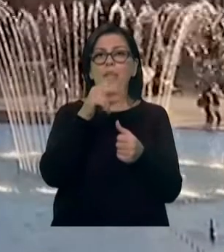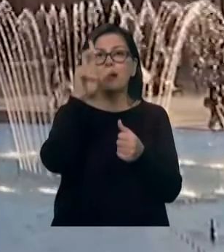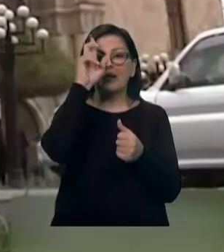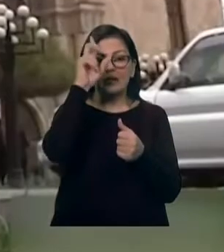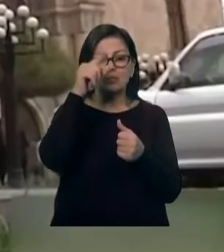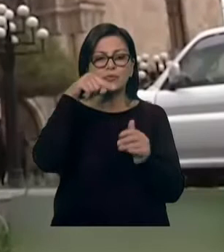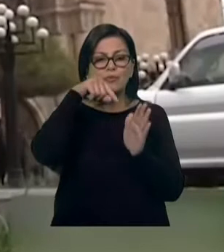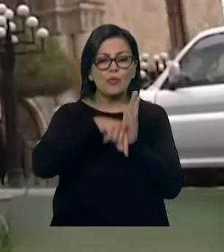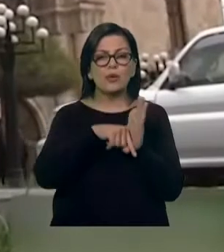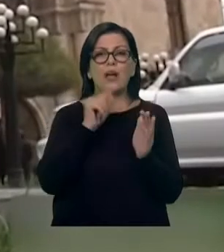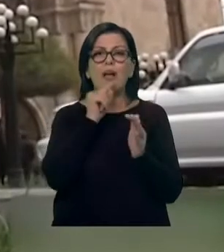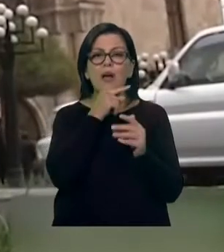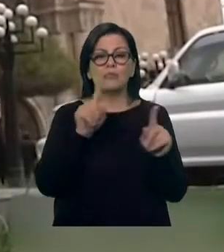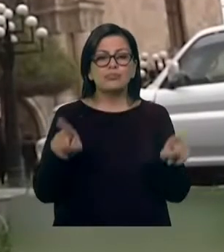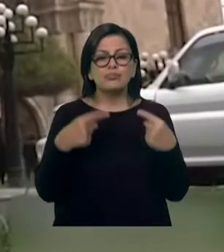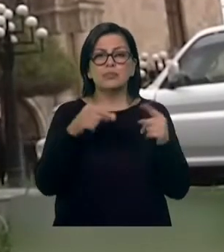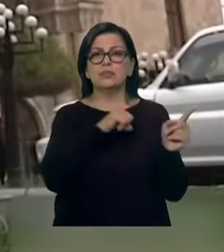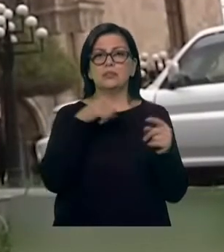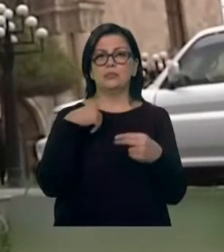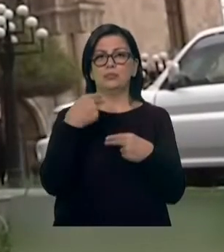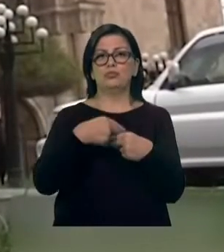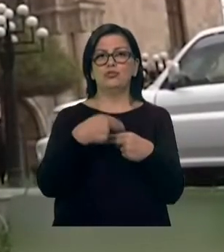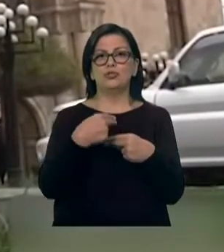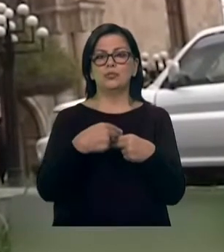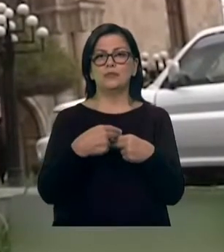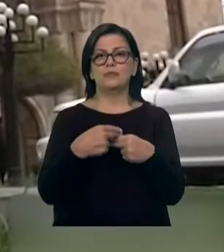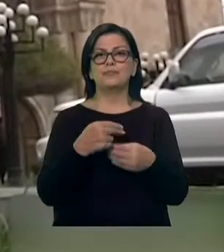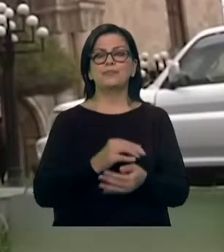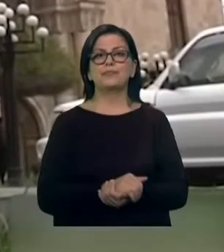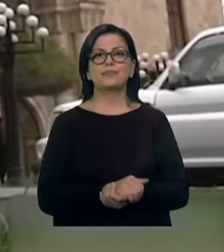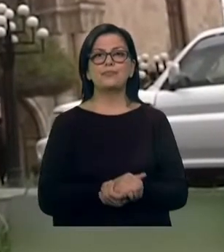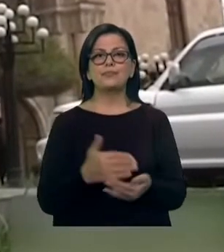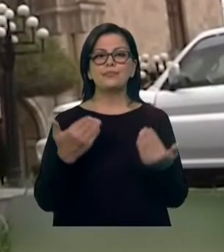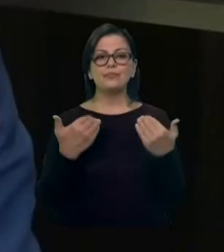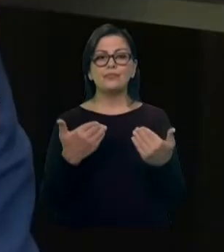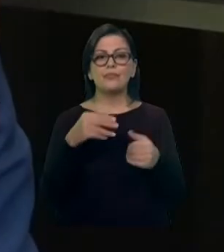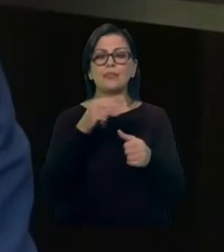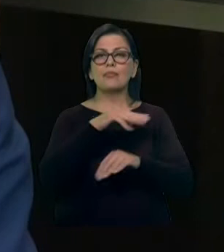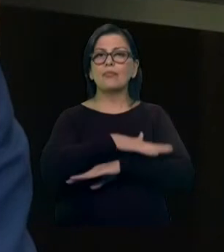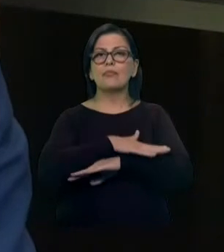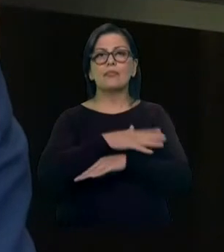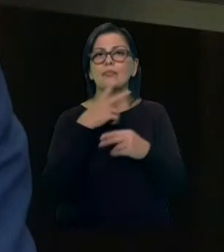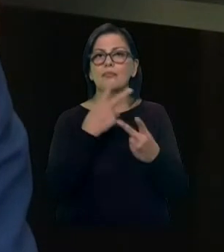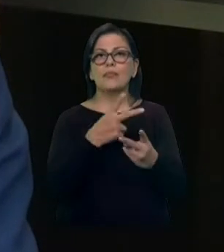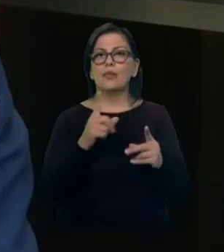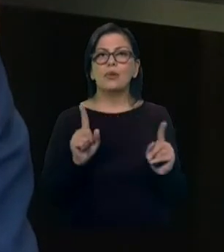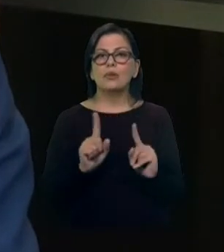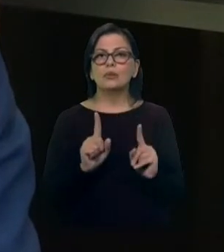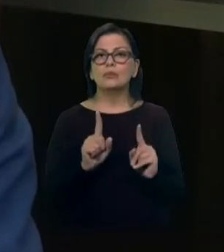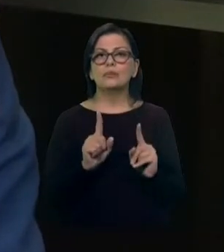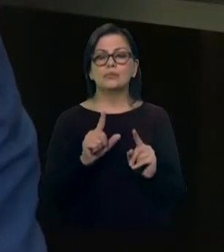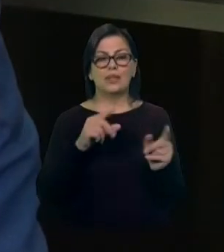bu müddianın reallaşmasına maniyələr yaradır. Bugün Ermənistanın davranışları nəyi göstərir? Ermənistan